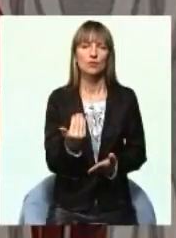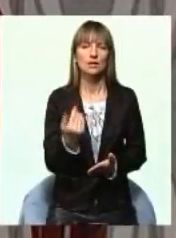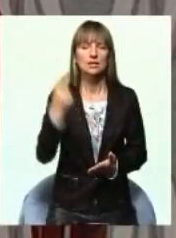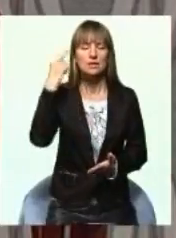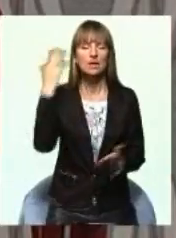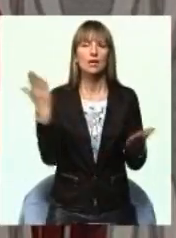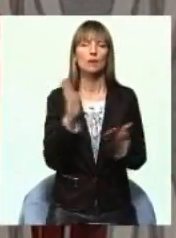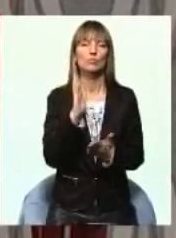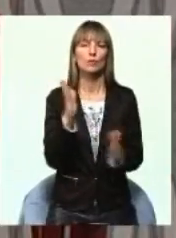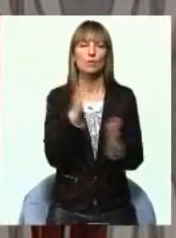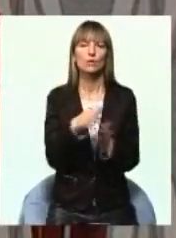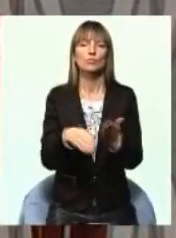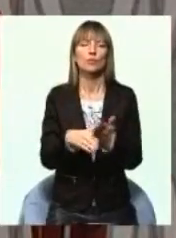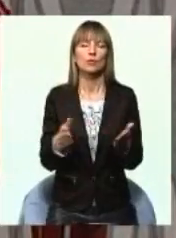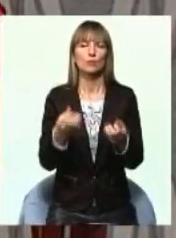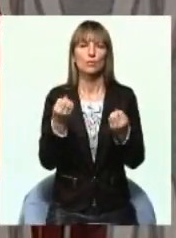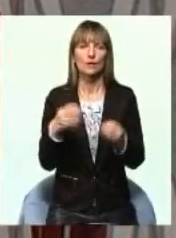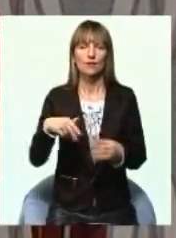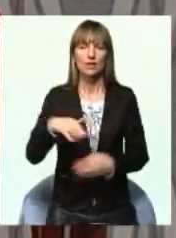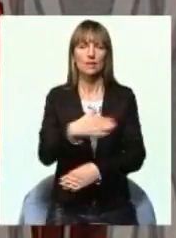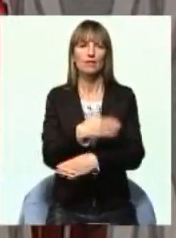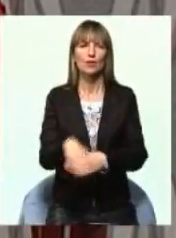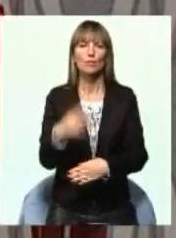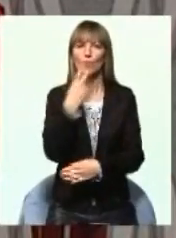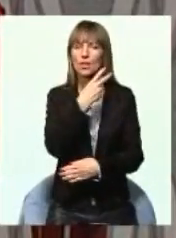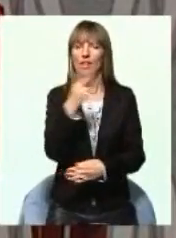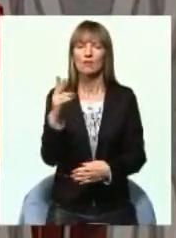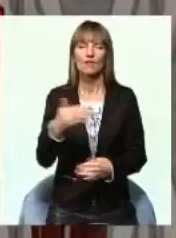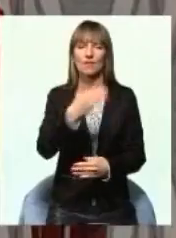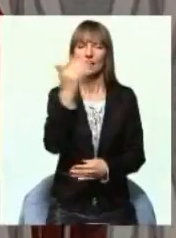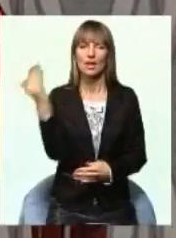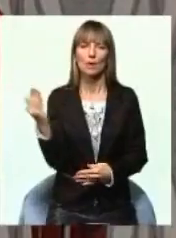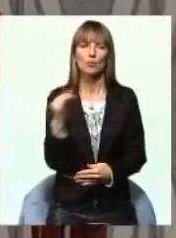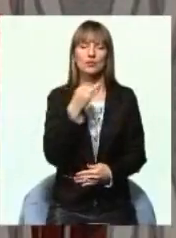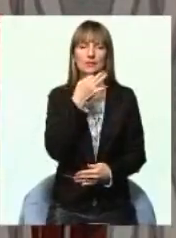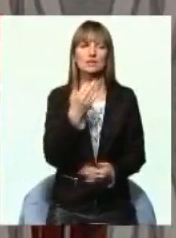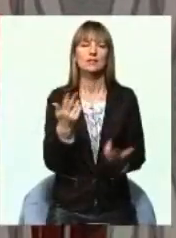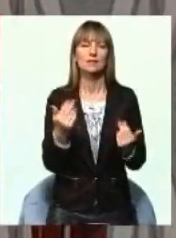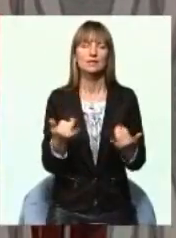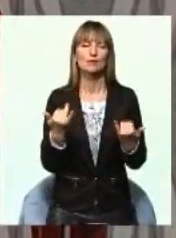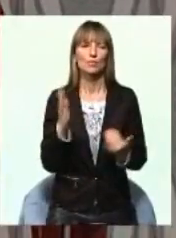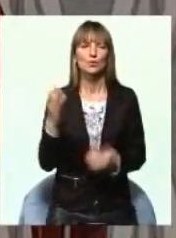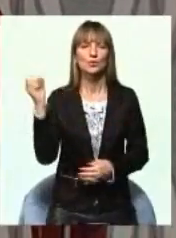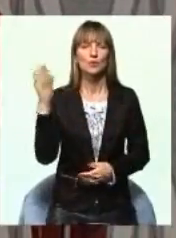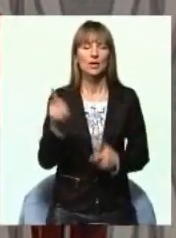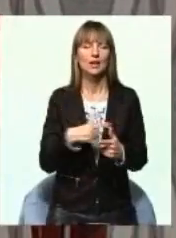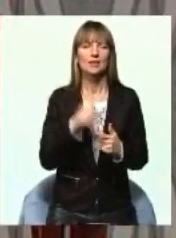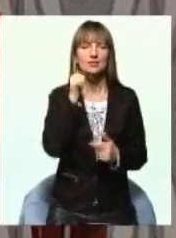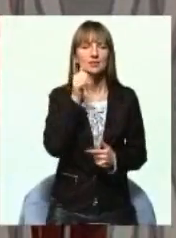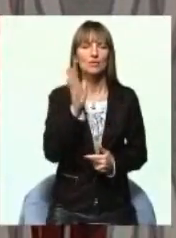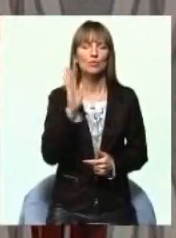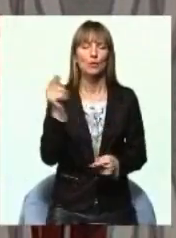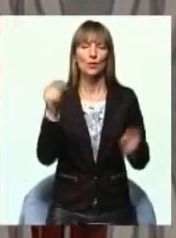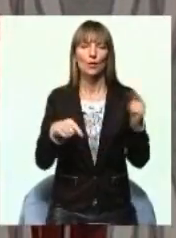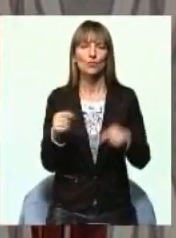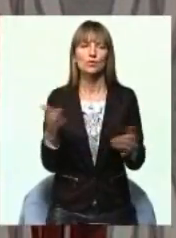знають, яка буде погода? За допомогою чого? Чи вони просто вийдуть на вулицю, подивляться в небо і скажуть, так, сьогодні буде сонечко, або завтра піде дощик.